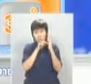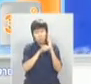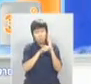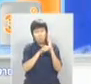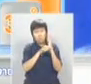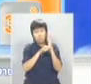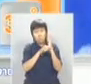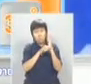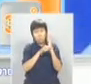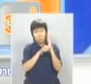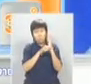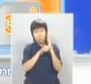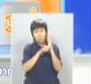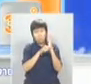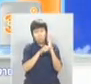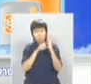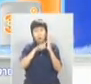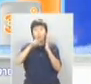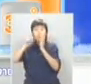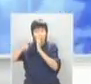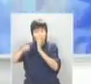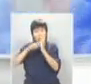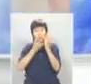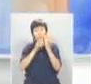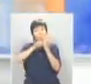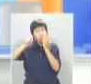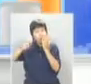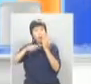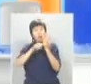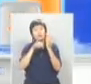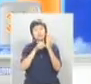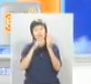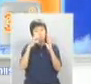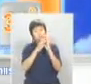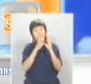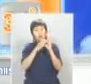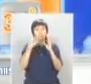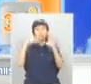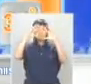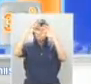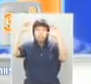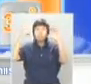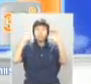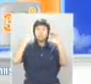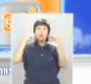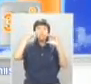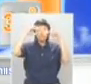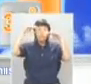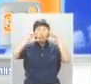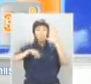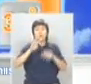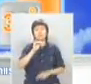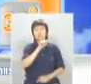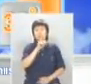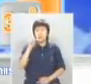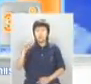อุ่หักภูมิระหว่าง 18-35 องค์สาเสรจภาคกมีเมกเป็บางส่วนและมีพยุฝนฟ้าขนองกระจาย 140 ของพนที่